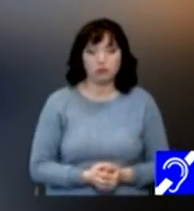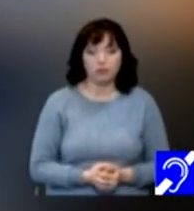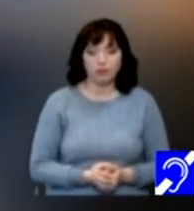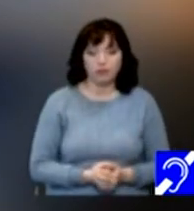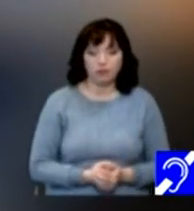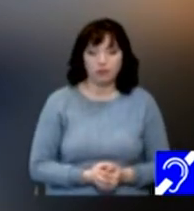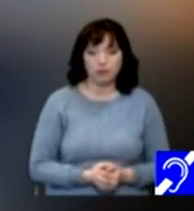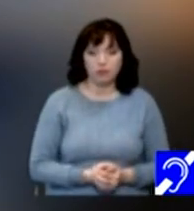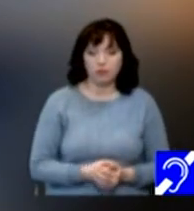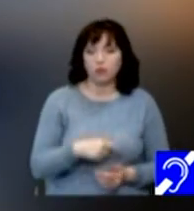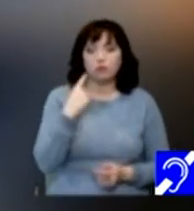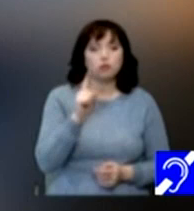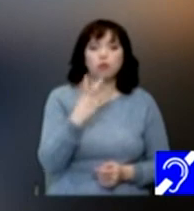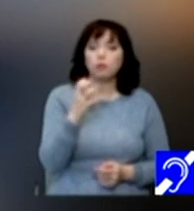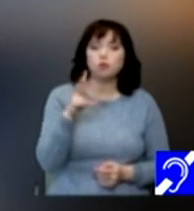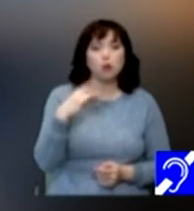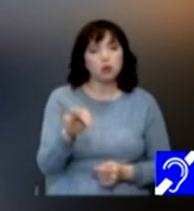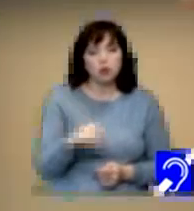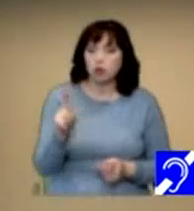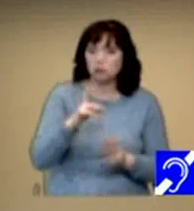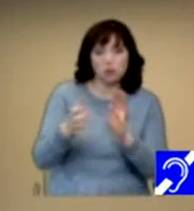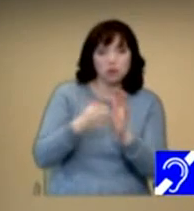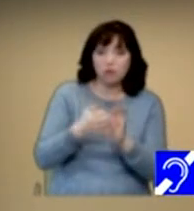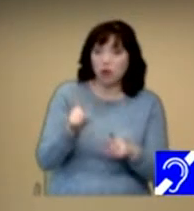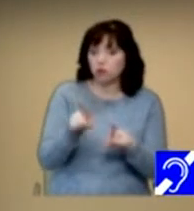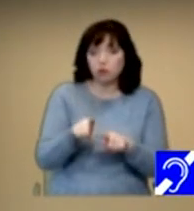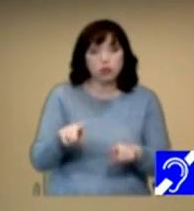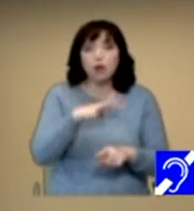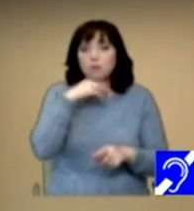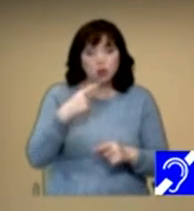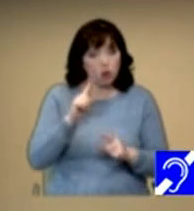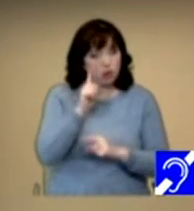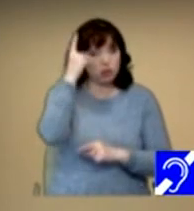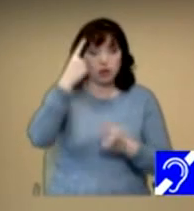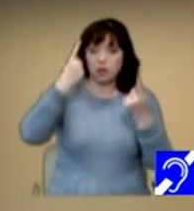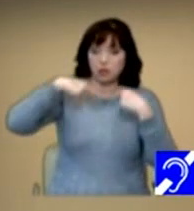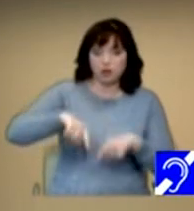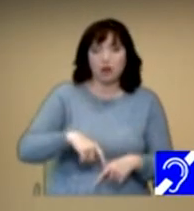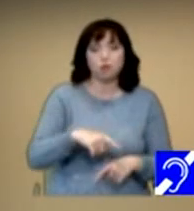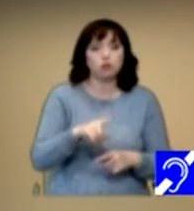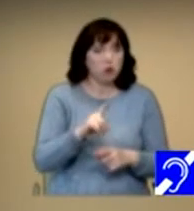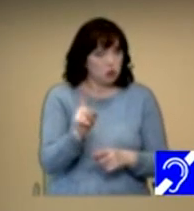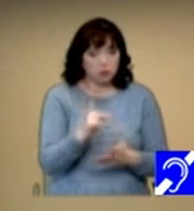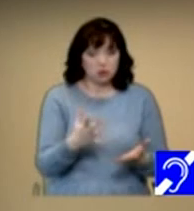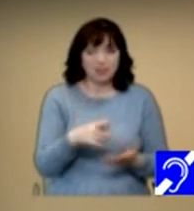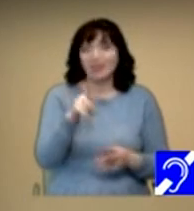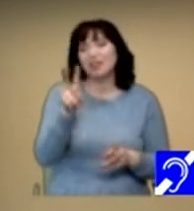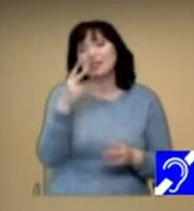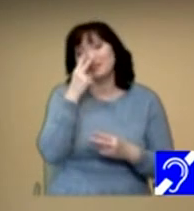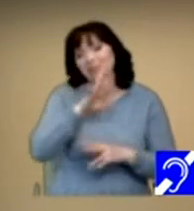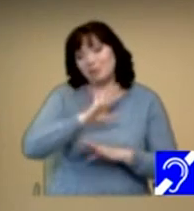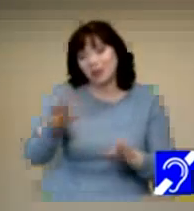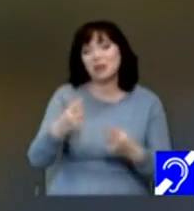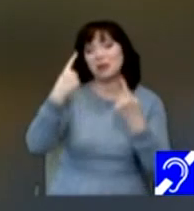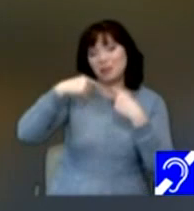tipa, 10 și 500 de lei, de ce aia nu o să ajungă la registrator? Și eu pun tarifele. Brat, nu-i trage atenție, te rog frumos. Nu, dar хорошо, eu de la